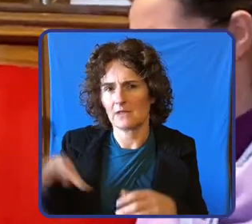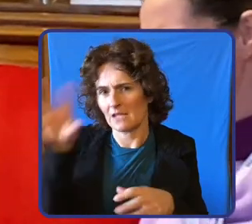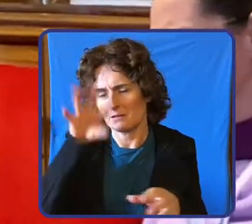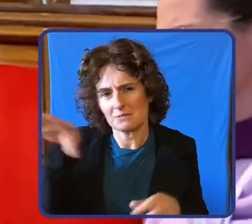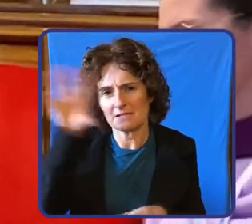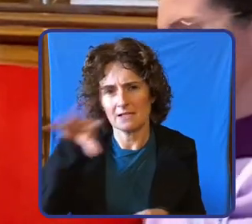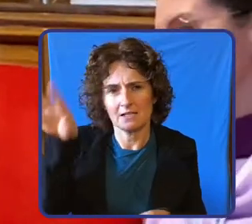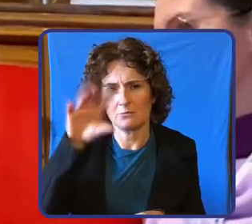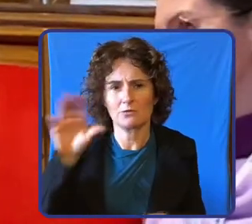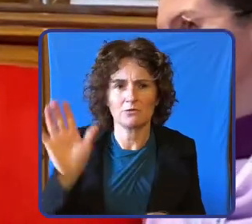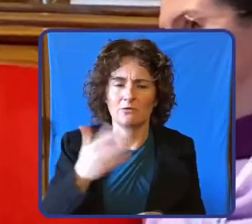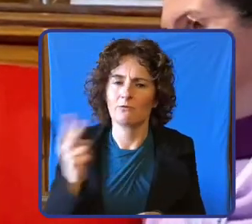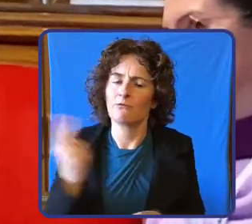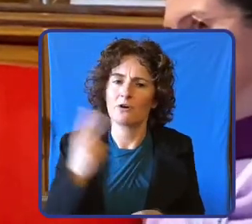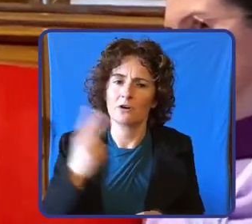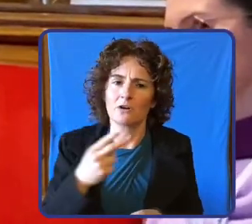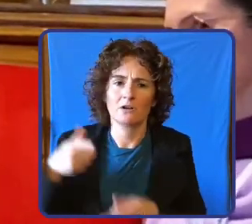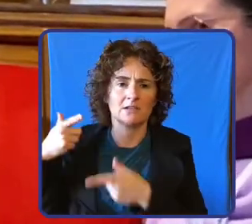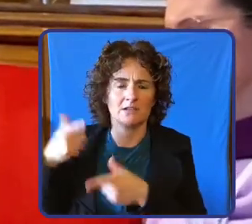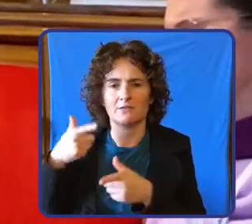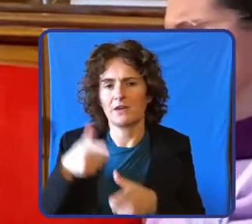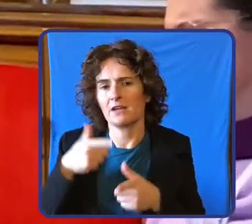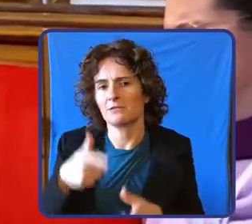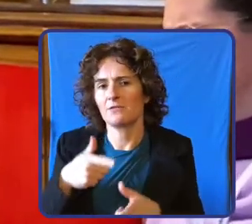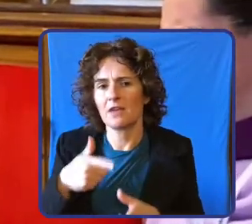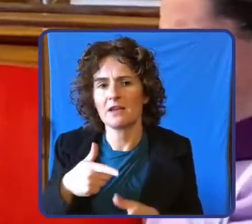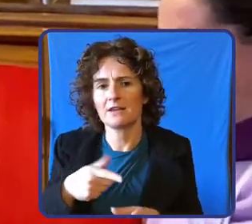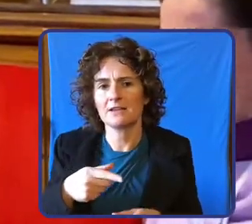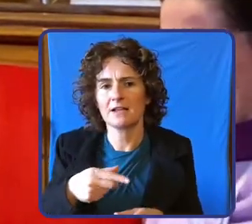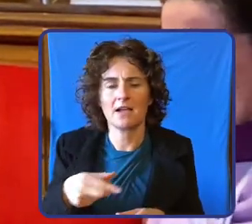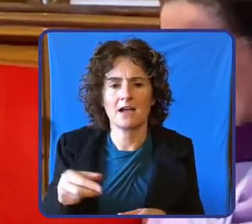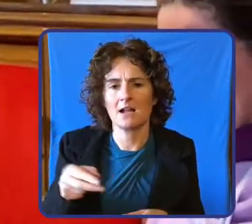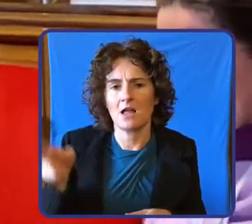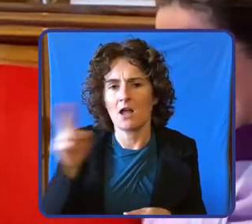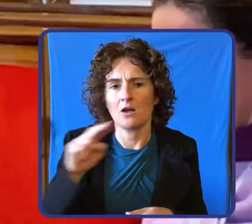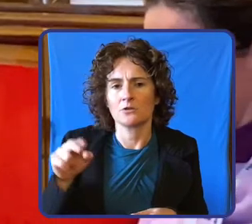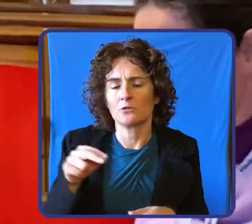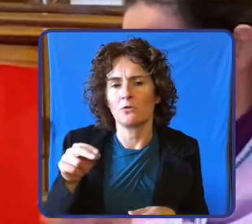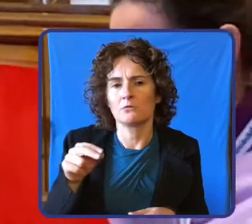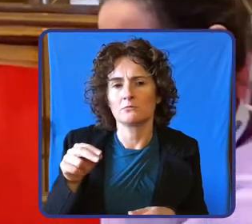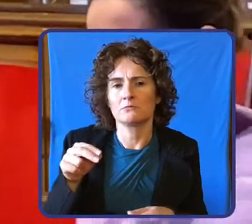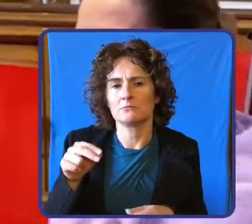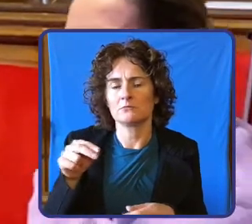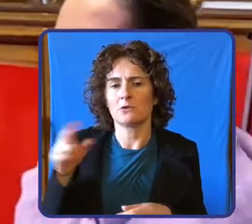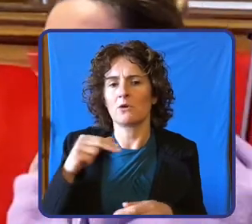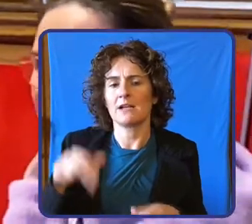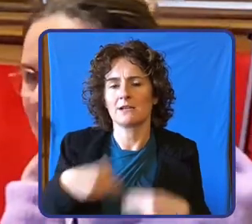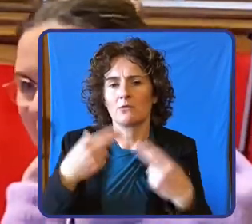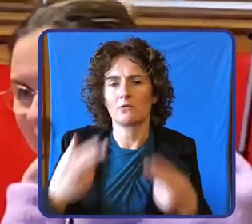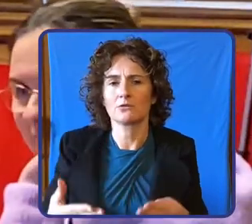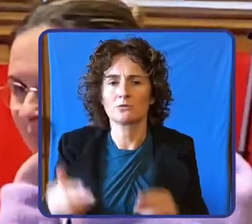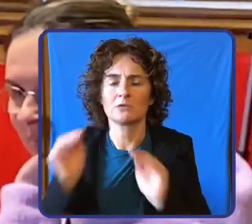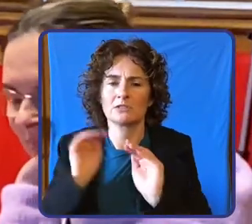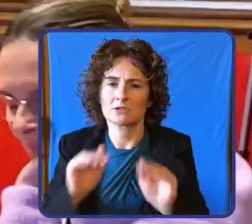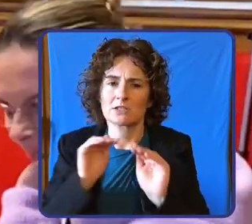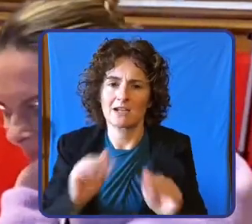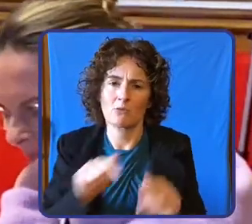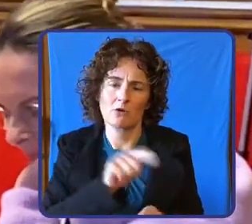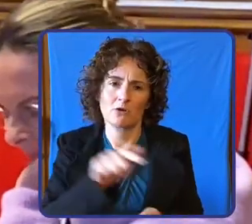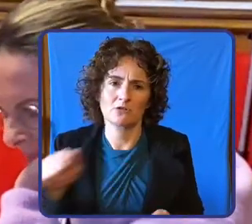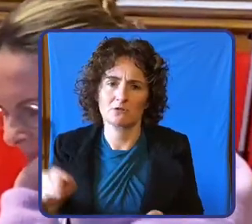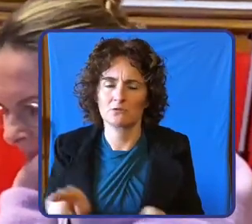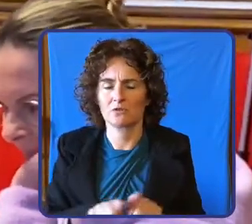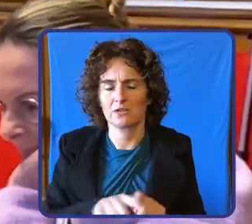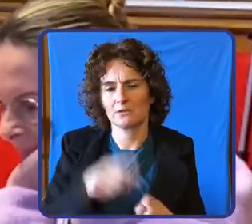majd valaki fegyverrel a dollárokon túl is megtámogatja magukat, mert nem fog sikerülni. Tehát én azt gondolom,